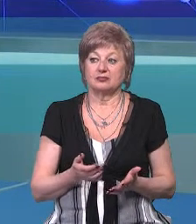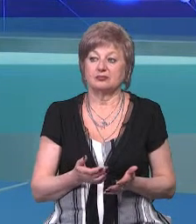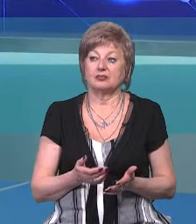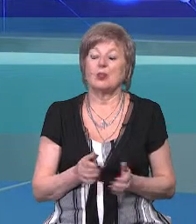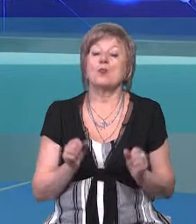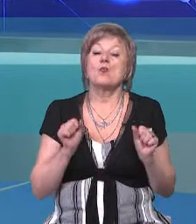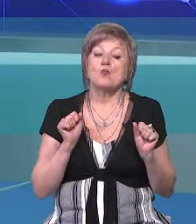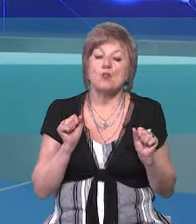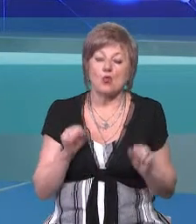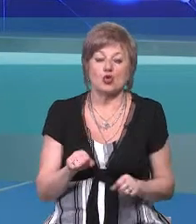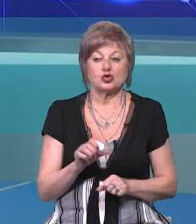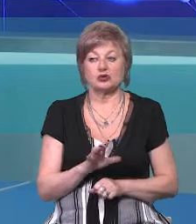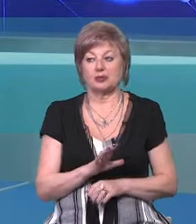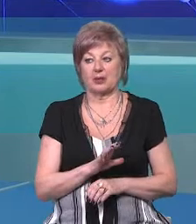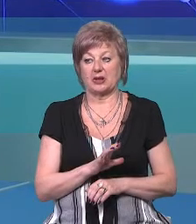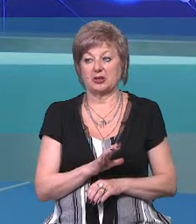може бути